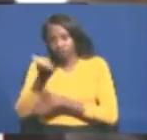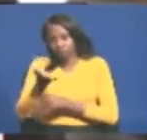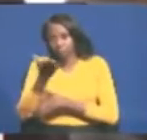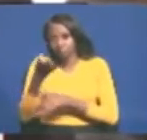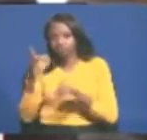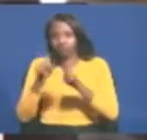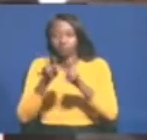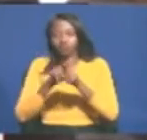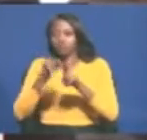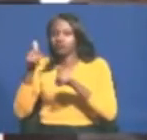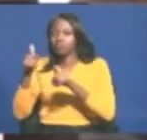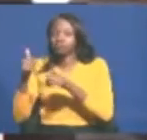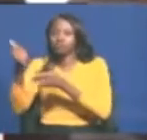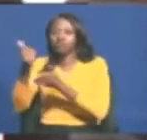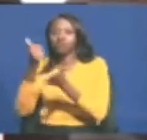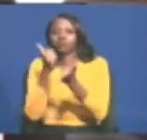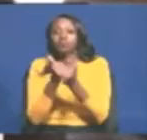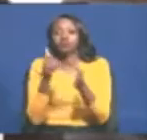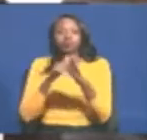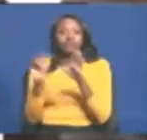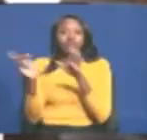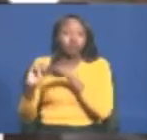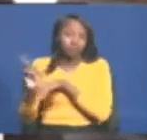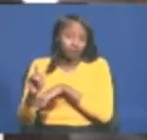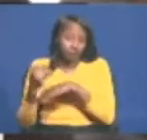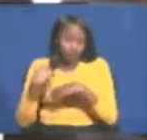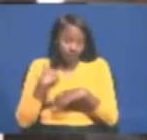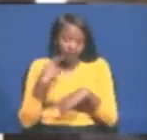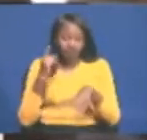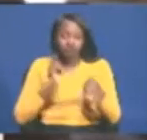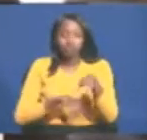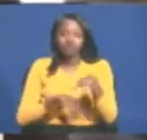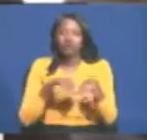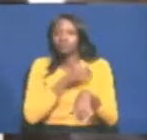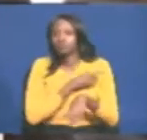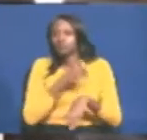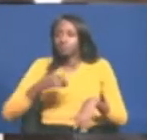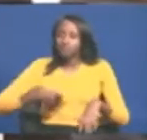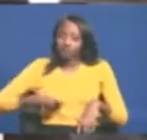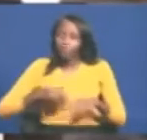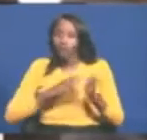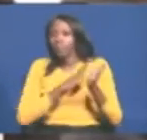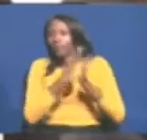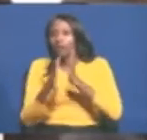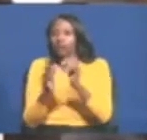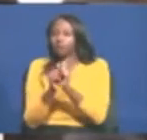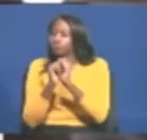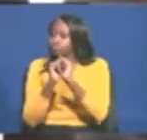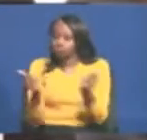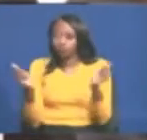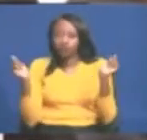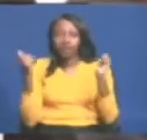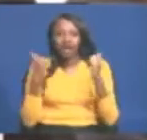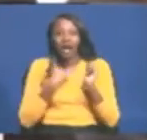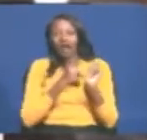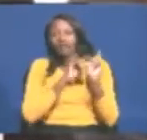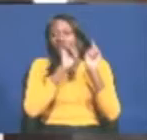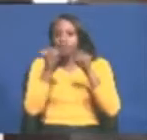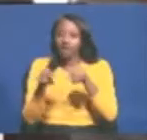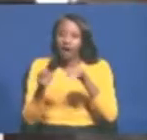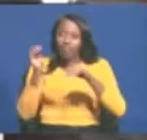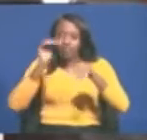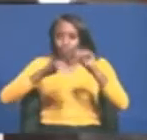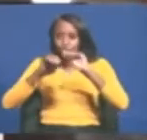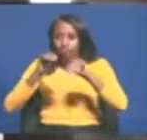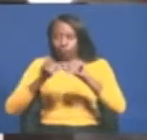kwingine, watu tutawaita siku moja wakati wa Disemba tukipaga mzuri, na ndio tuwaite wote waweze kuleta mchango wao na tukue na